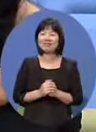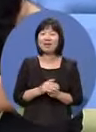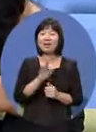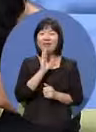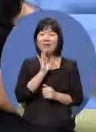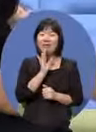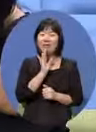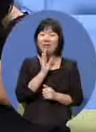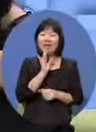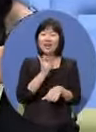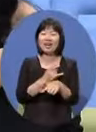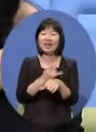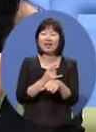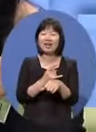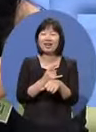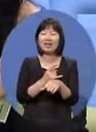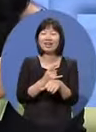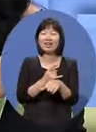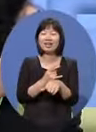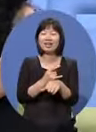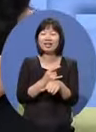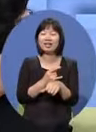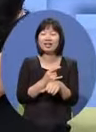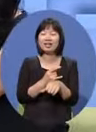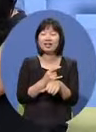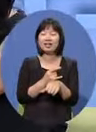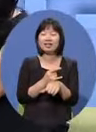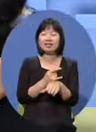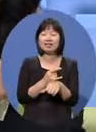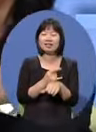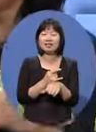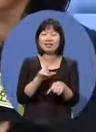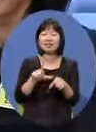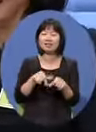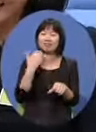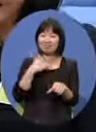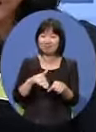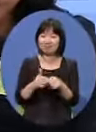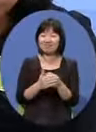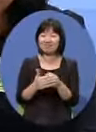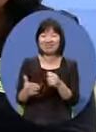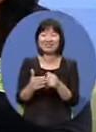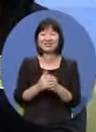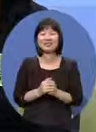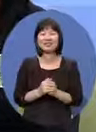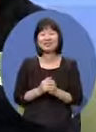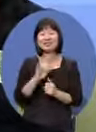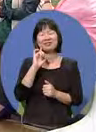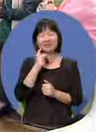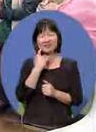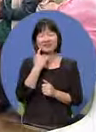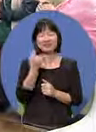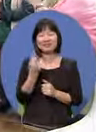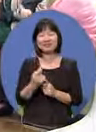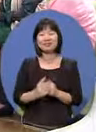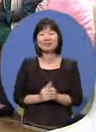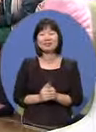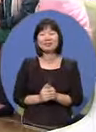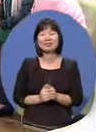어머 어머. 하세요. 왜요? 아 이거 하세요. 빨리 하세요. 시간 없어요. 네. 이쁘다, 이쁘다, 이쁘다. 네네.